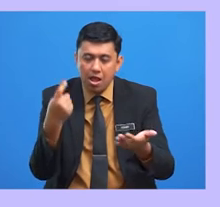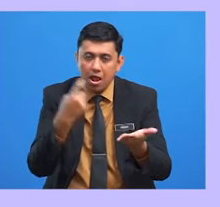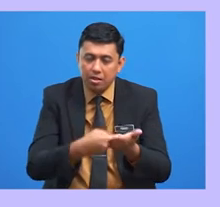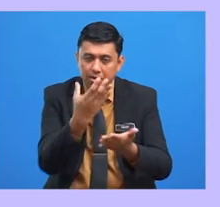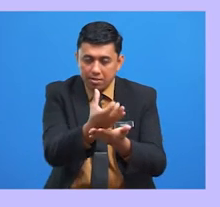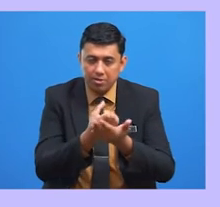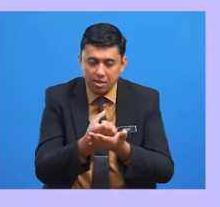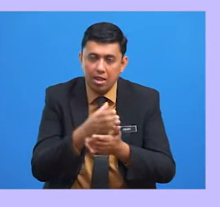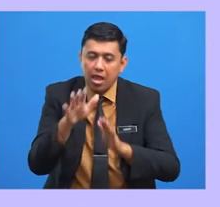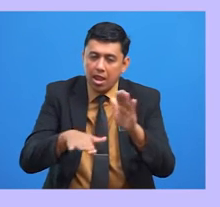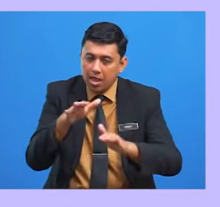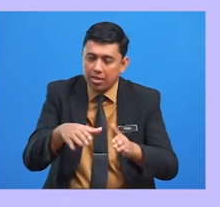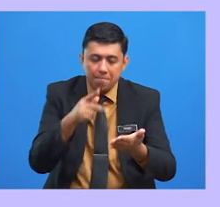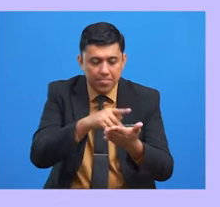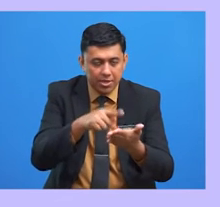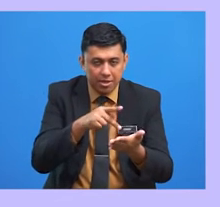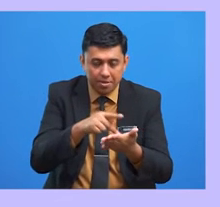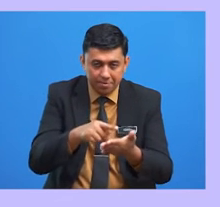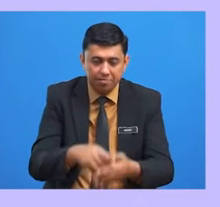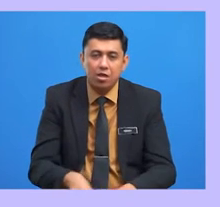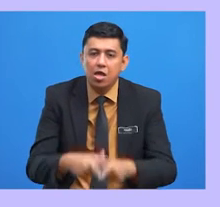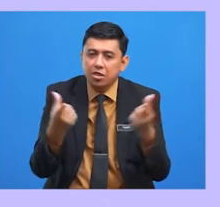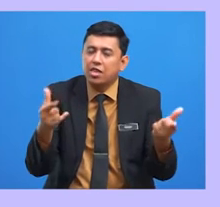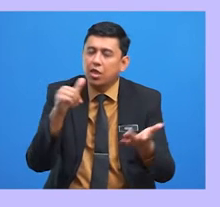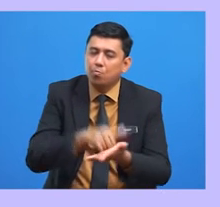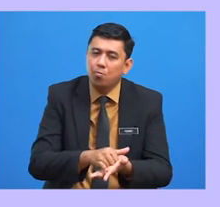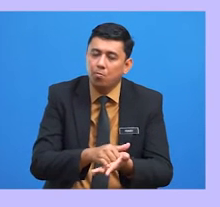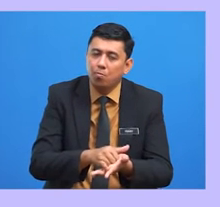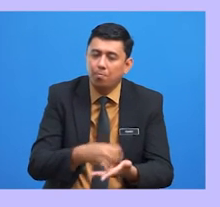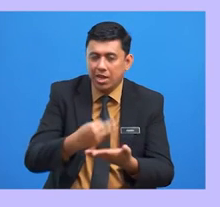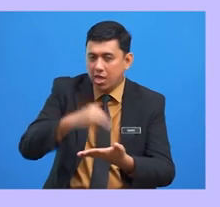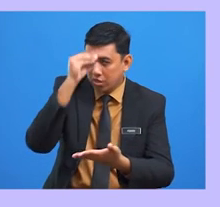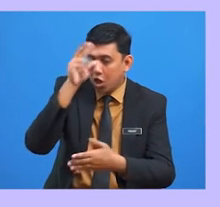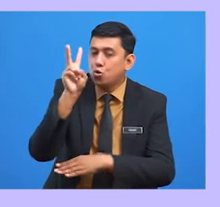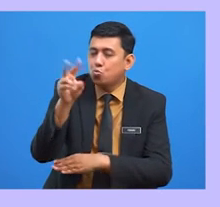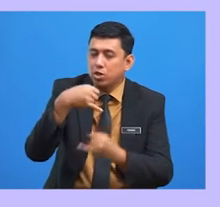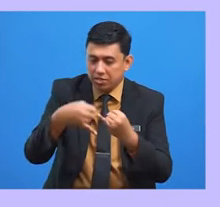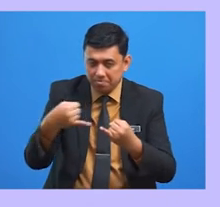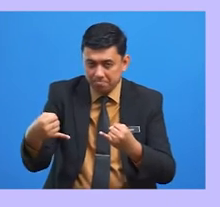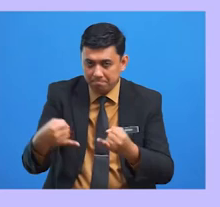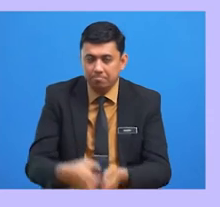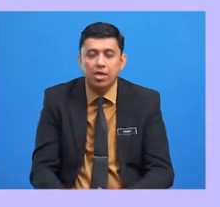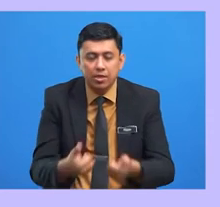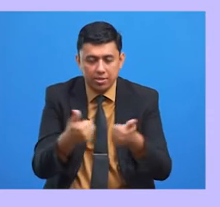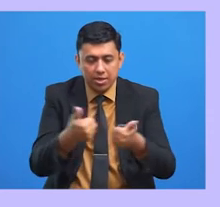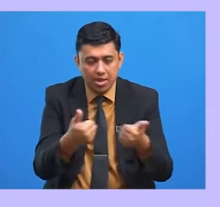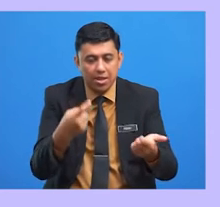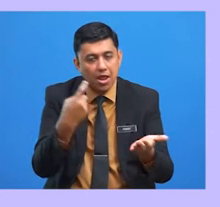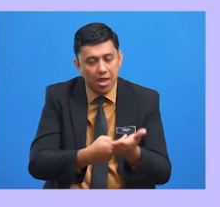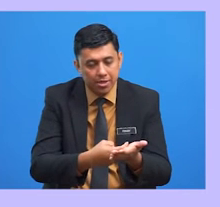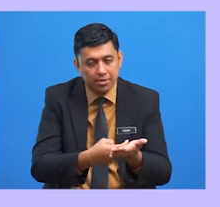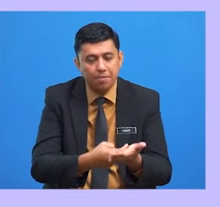membuat langkah-langkah pengiraan. Selain itu juga, murid mempelajari dua jenis keanjalan harga